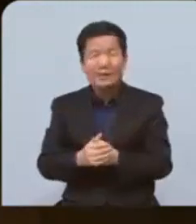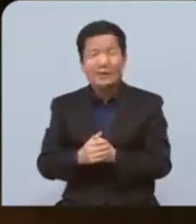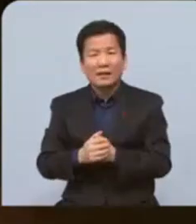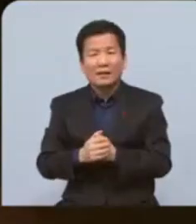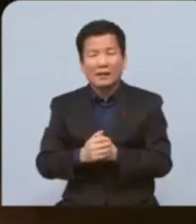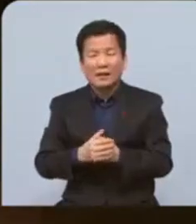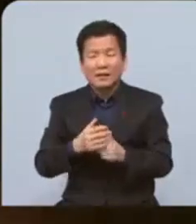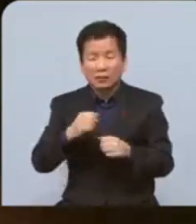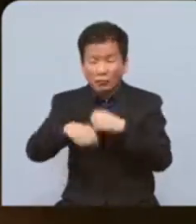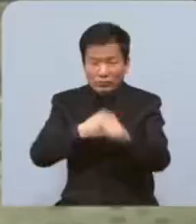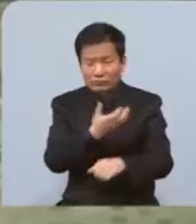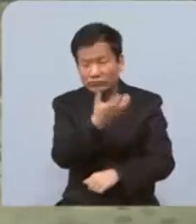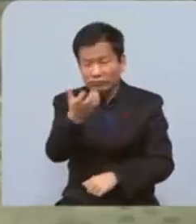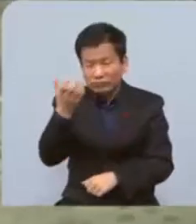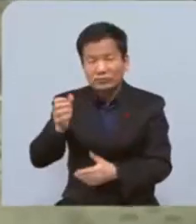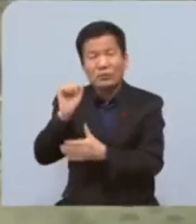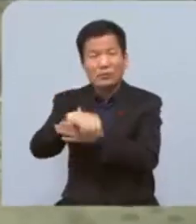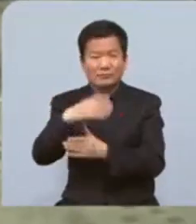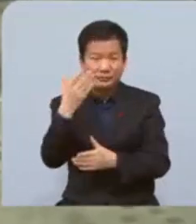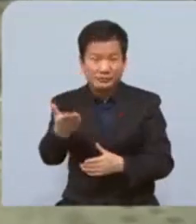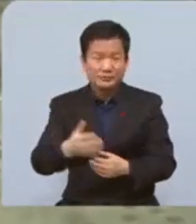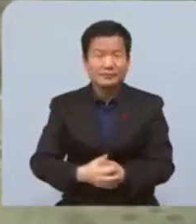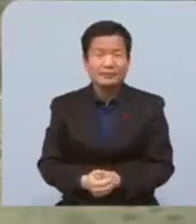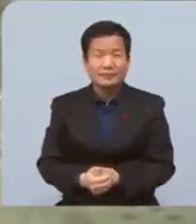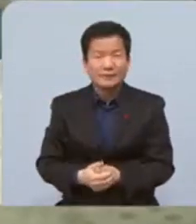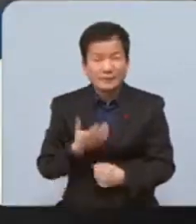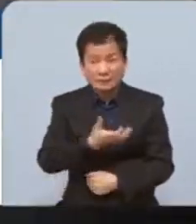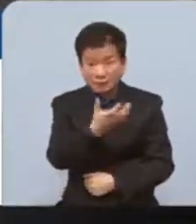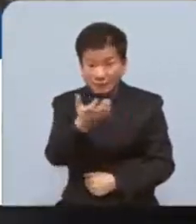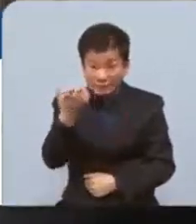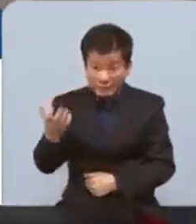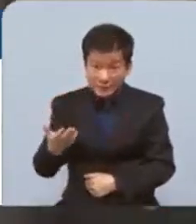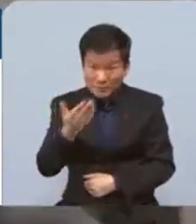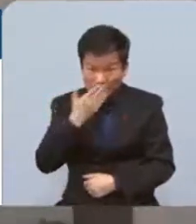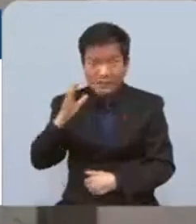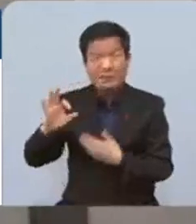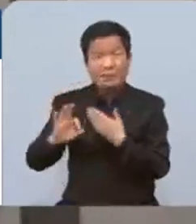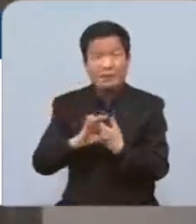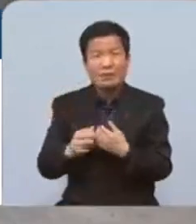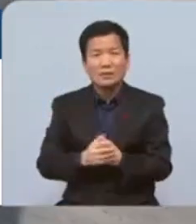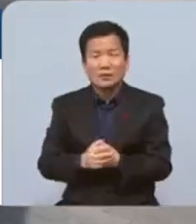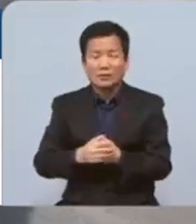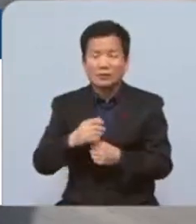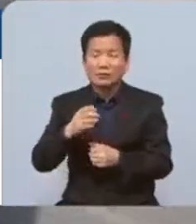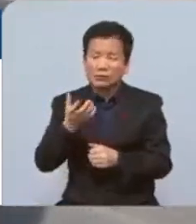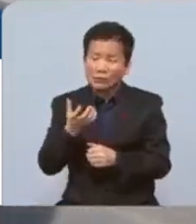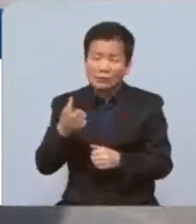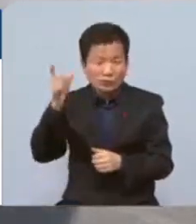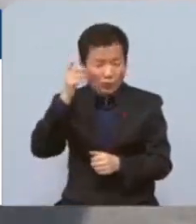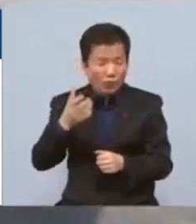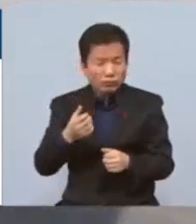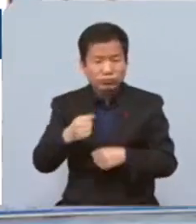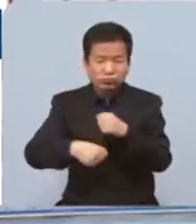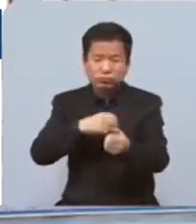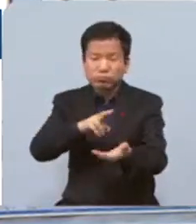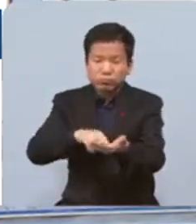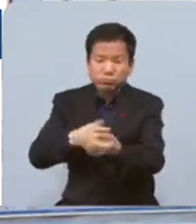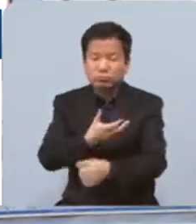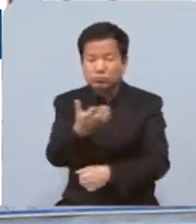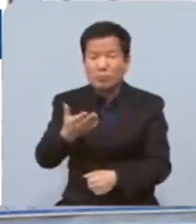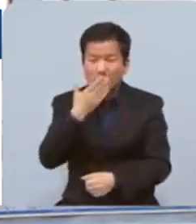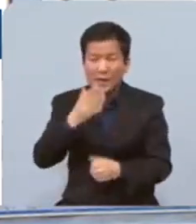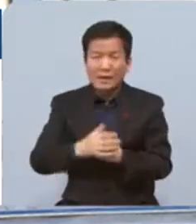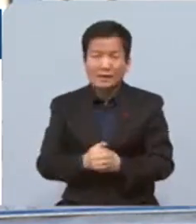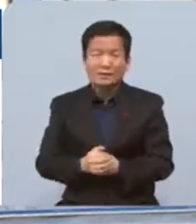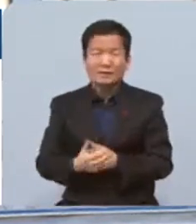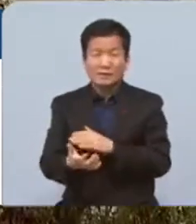이동도 허용됐습니다. 이동 제한이 해제된다면은 도축장 출하나 소의 이동이 자유로워져요. 하지만 저희는